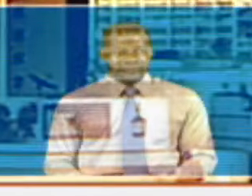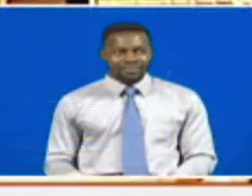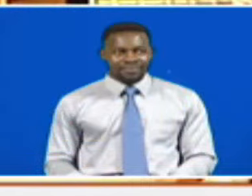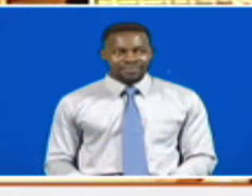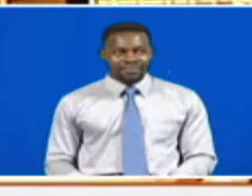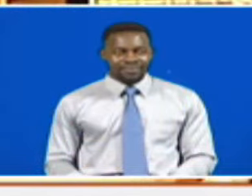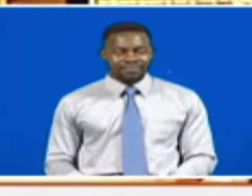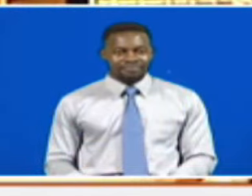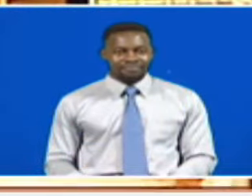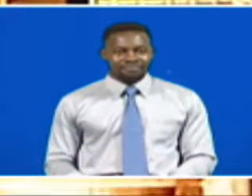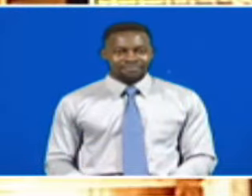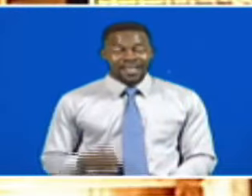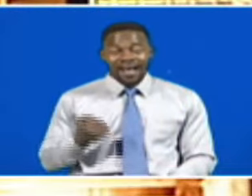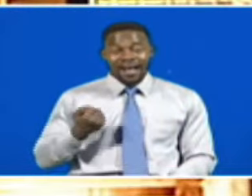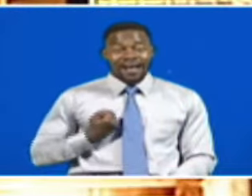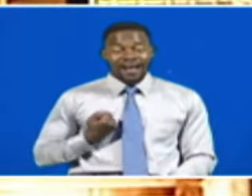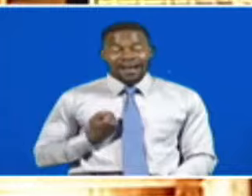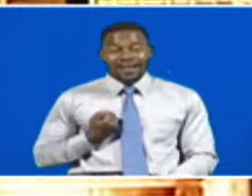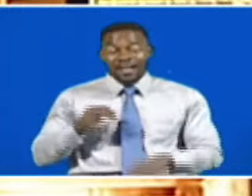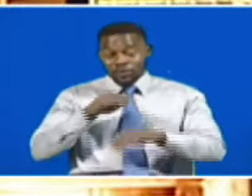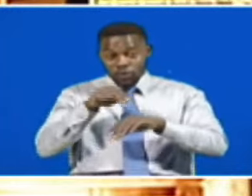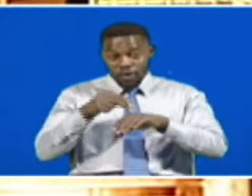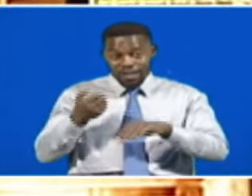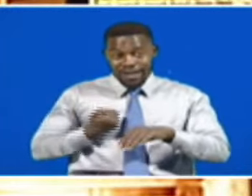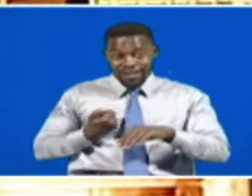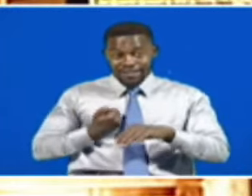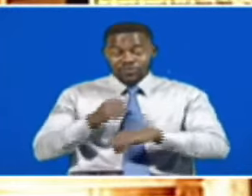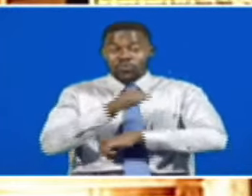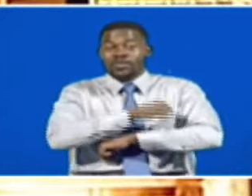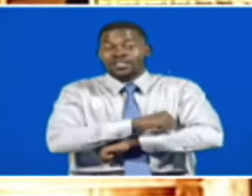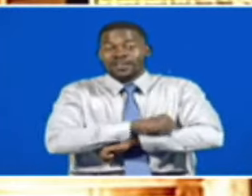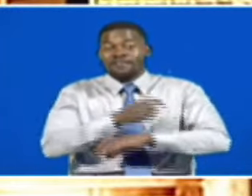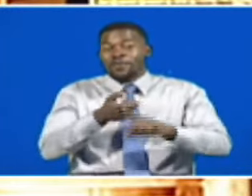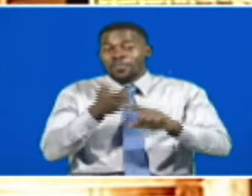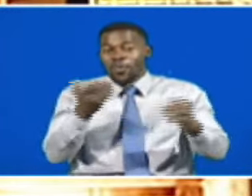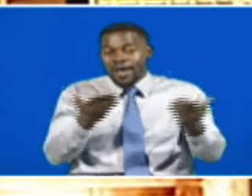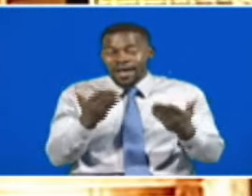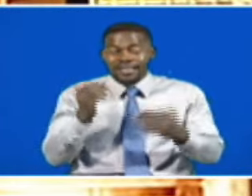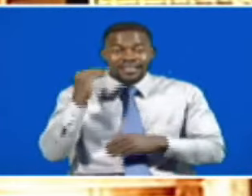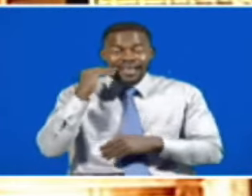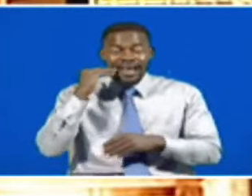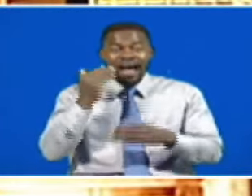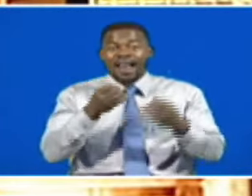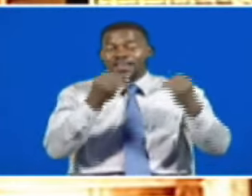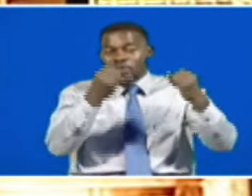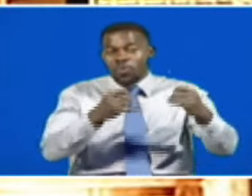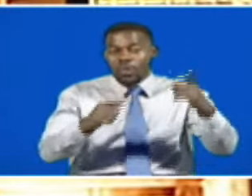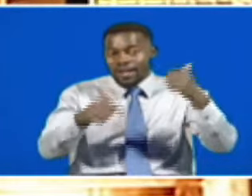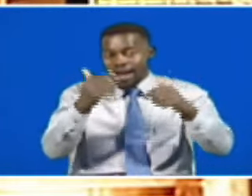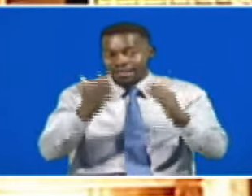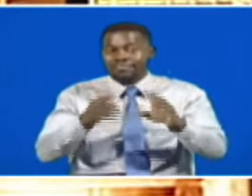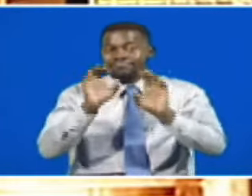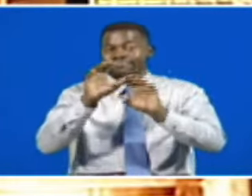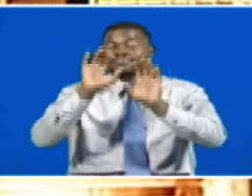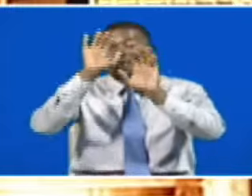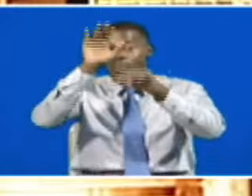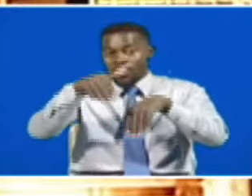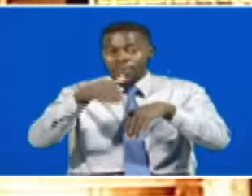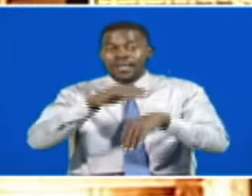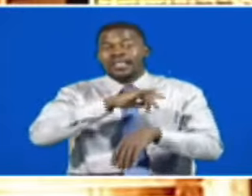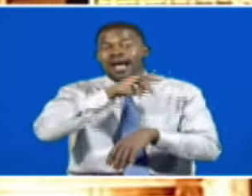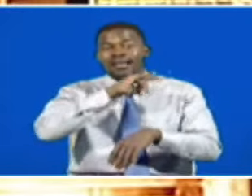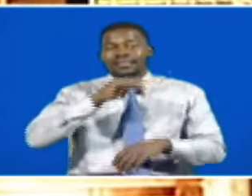Shule ya kitaifa ya wasichana ya Nyia kutoka kaunti ya Siaya ndio mabingwa wapya wa mchezo wa vikapu kanda ya Nyanza